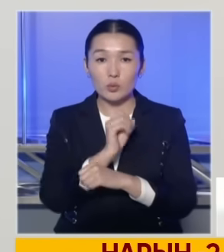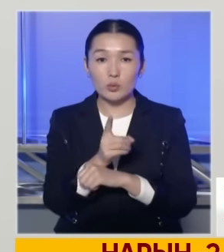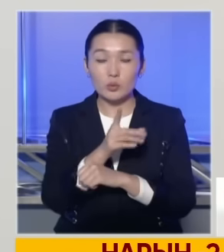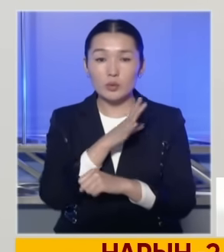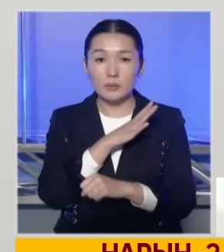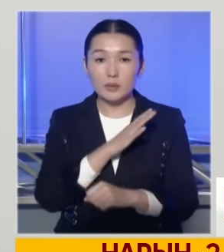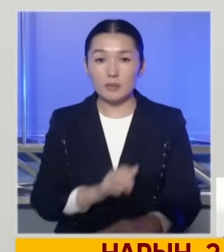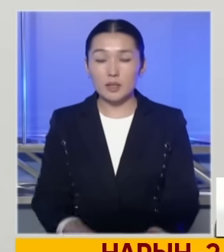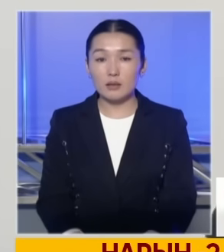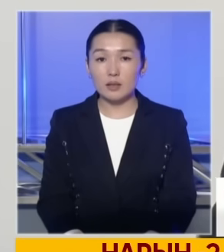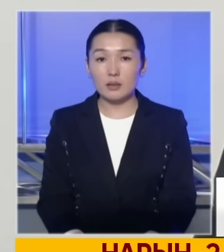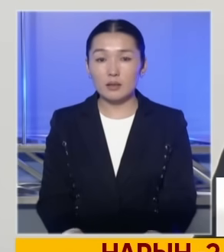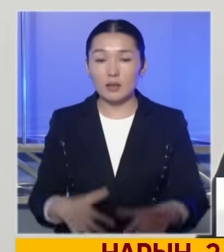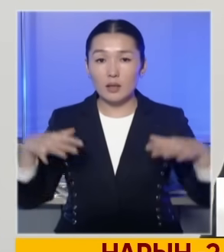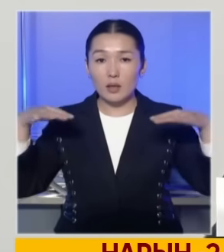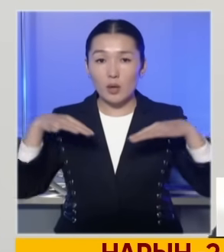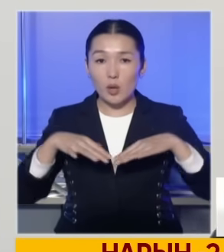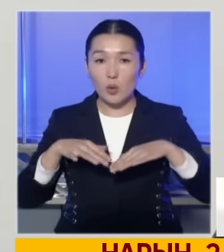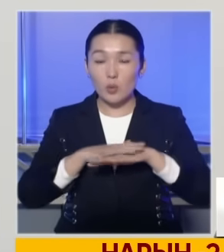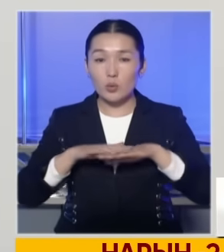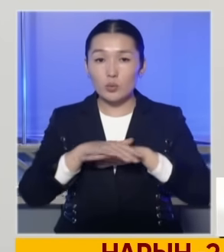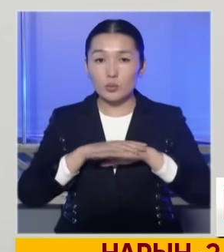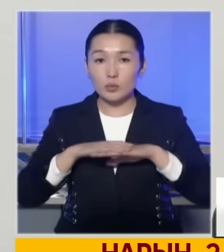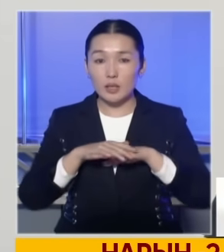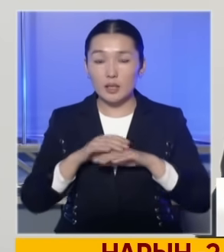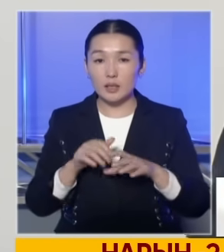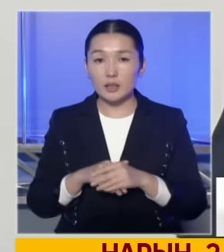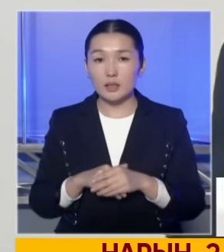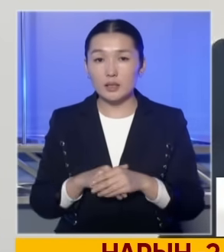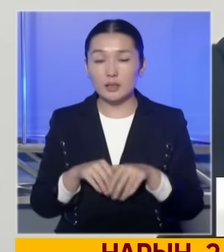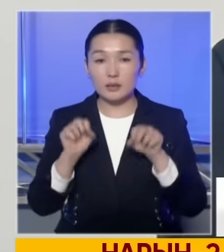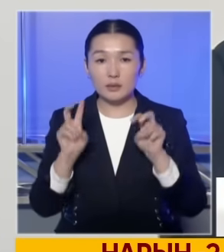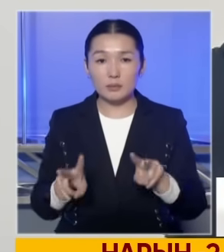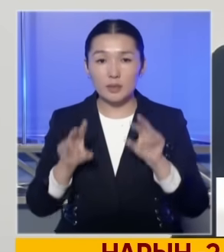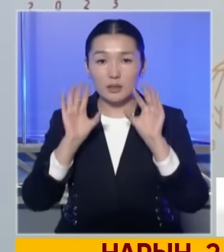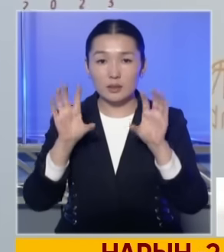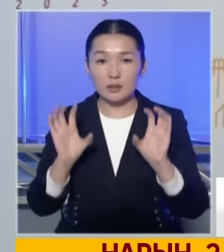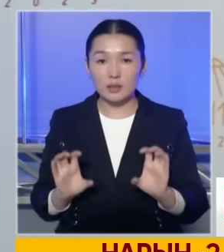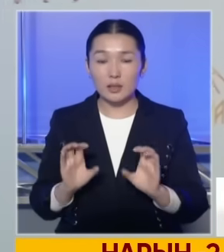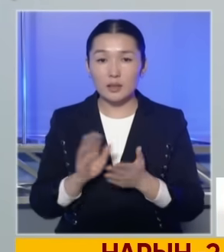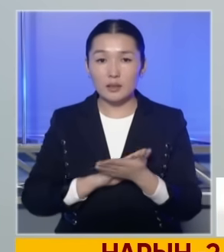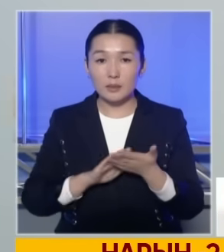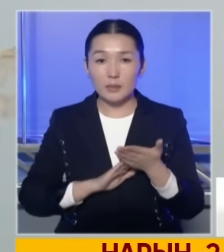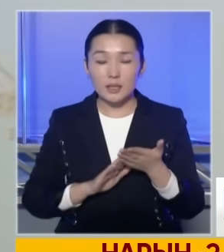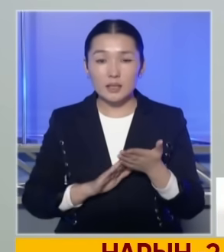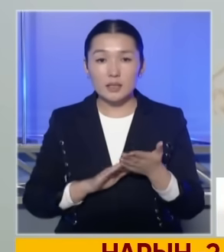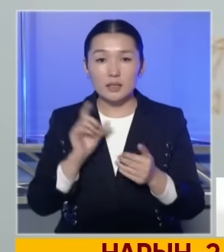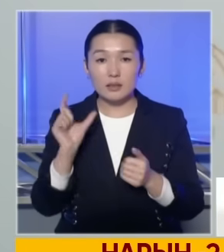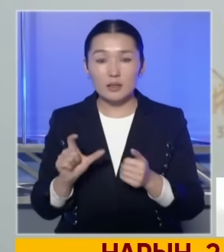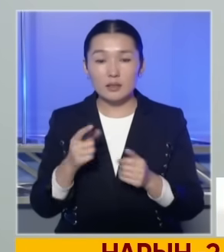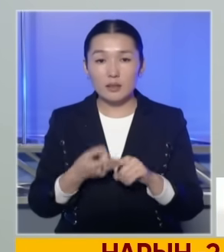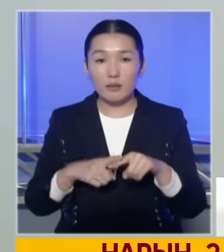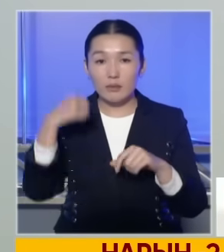кеткен. Курултай тууралуу, элдик курултай тууралуу атайын мыйзамды иштеп чыгуу. Мамлекеттик катчы белгилегендей,